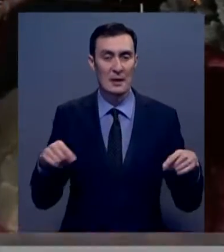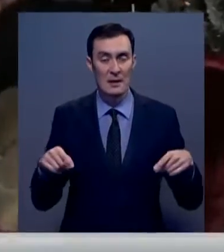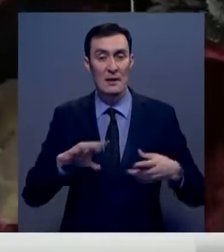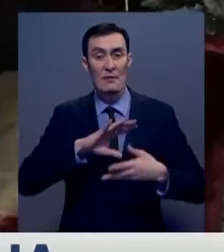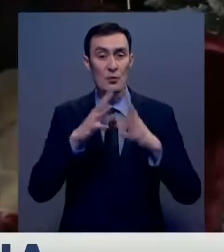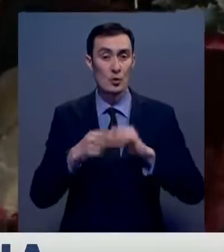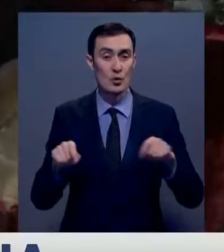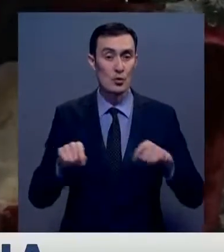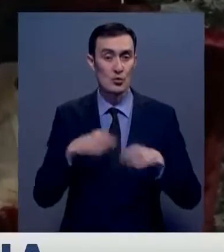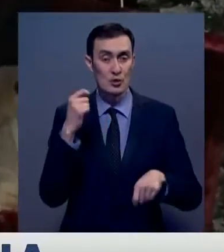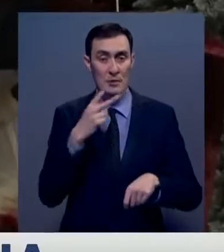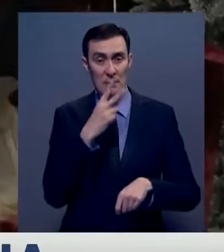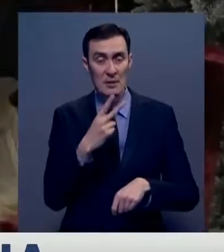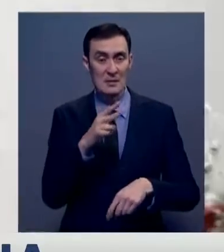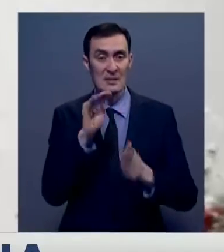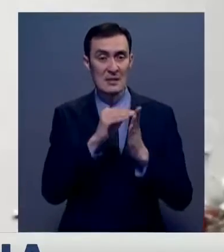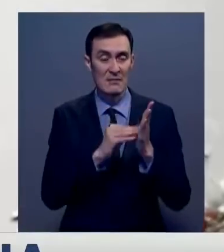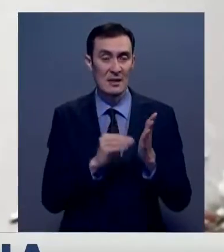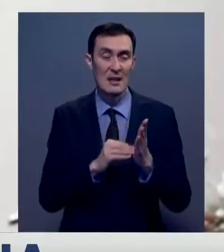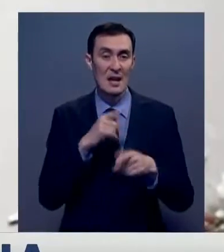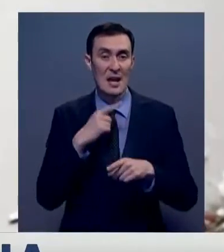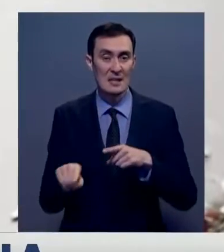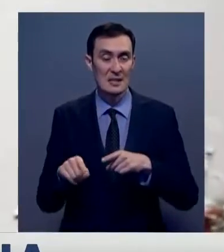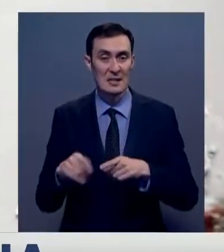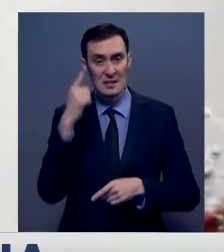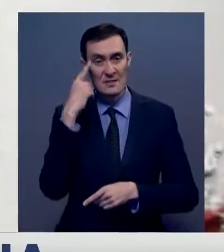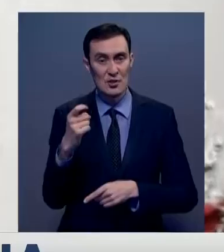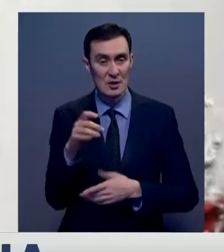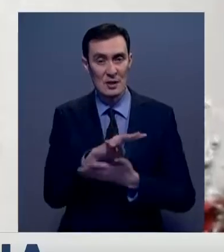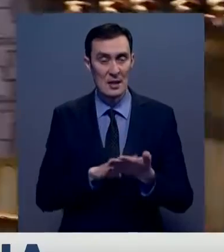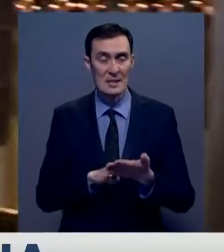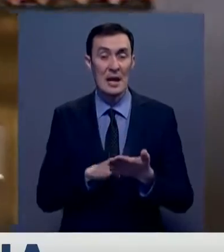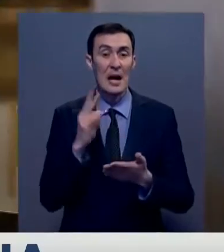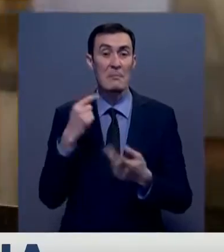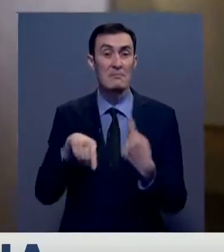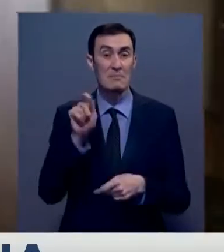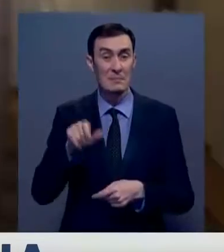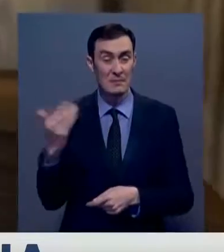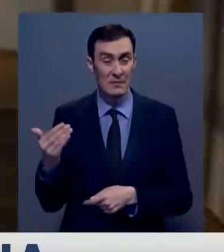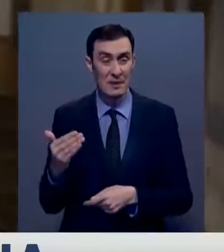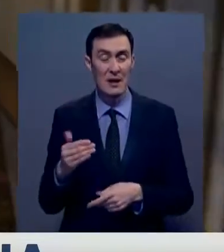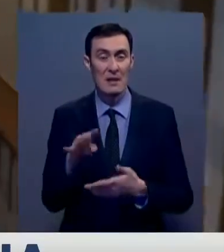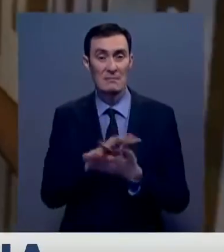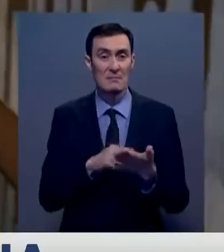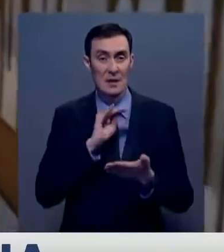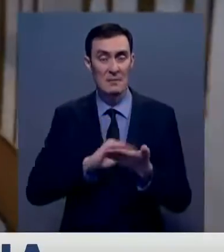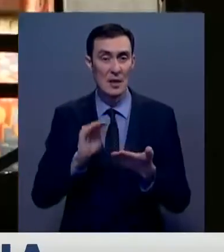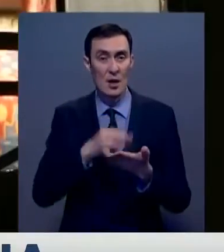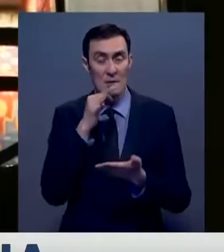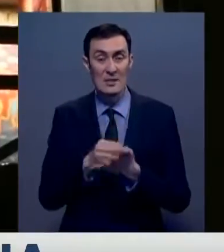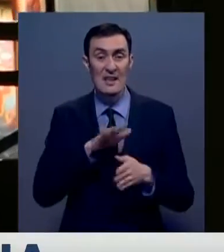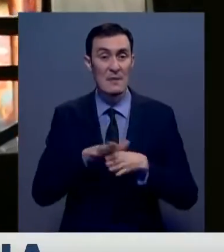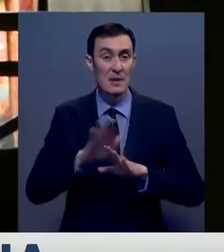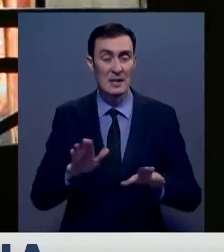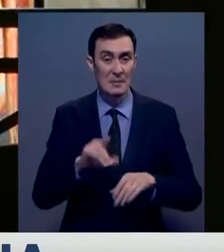ресторанов. В итоге по нарушениям составлены экстренные извещения, а с предпринимателей взяты объяснительные. За